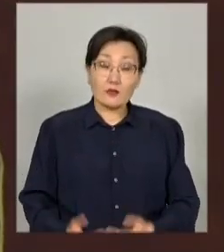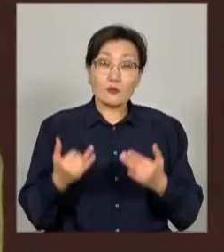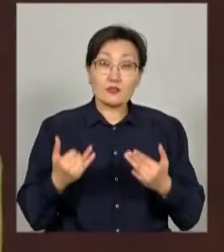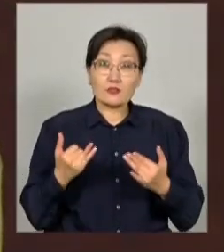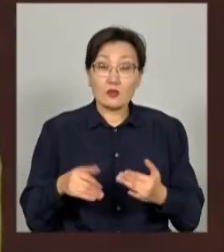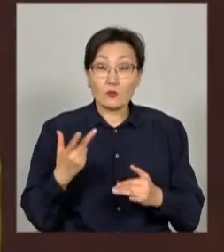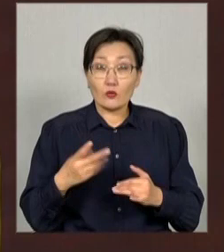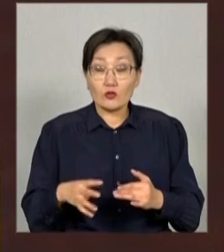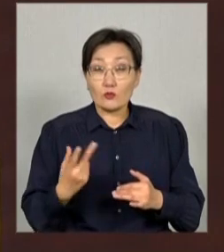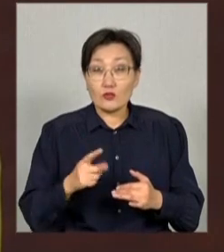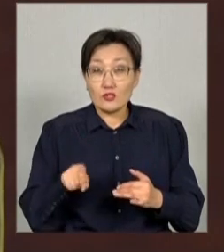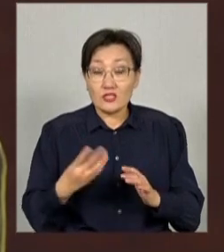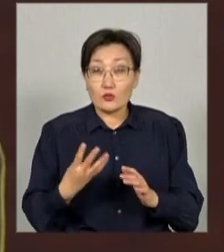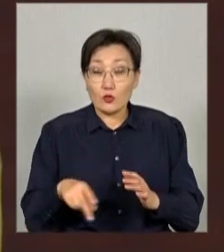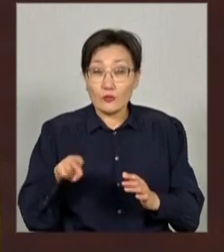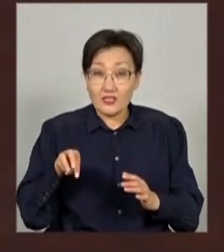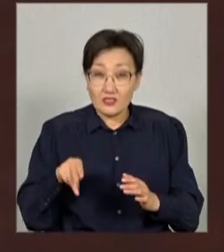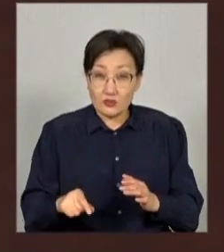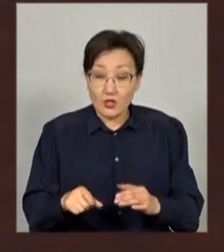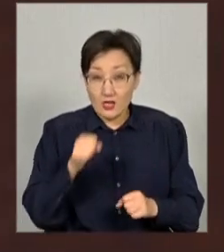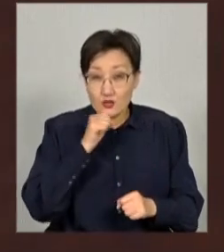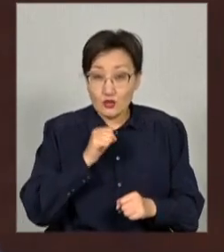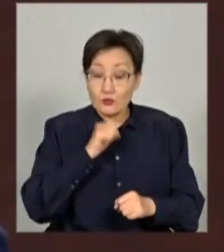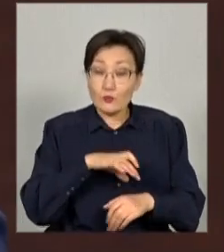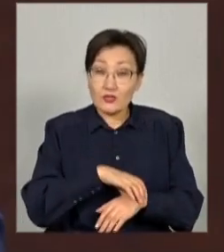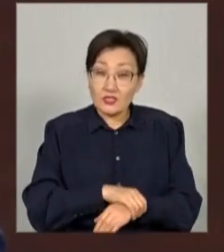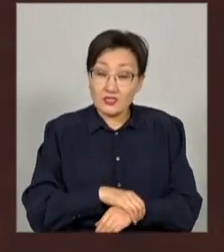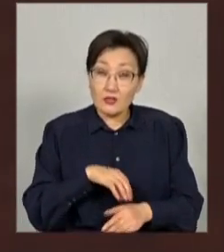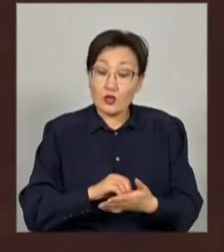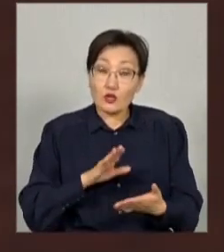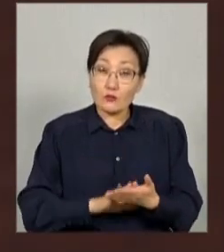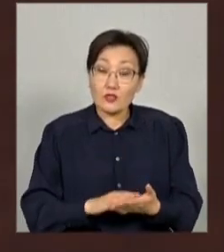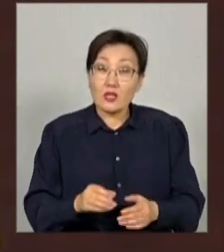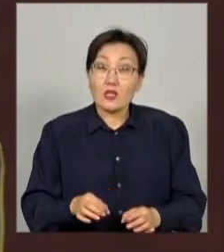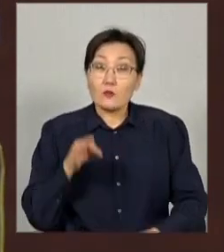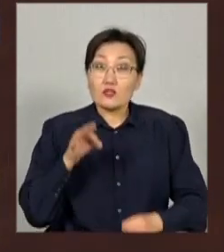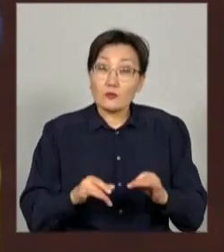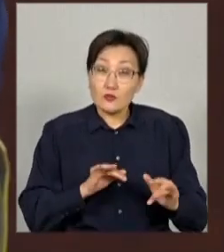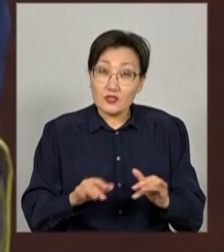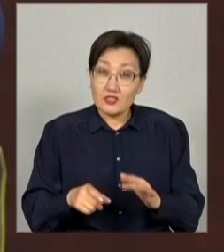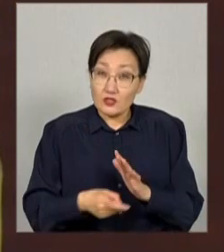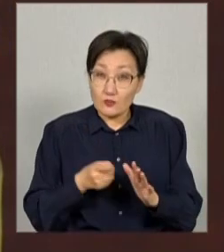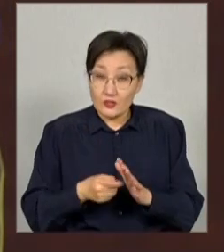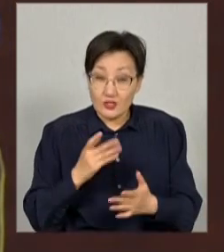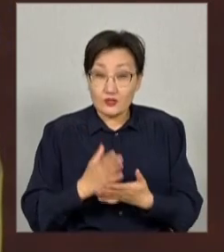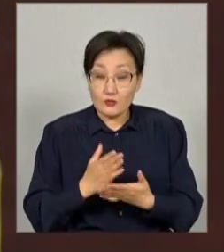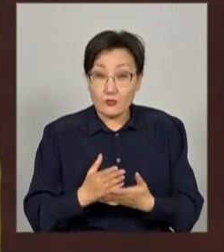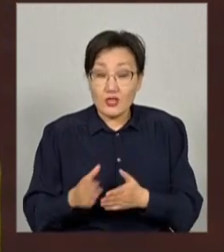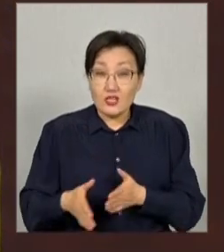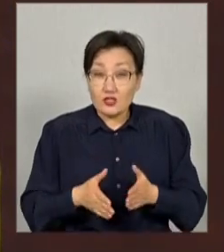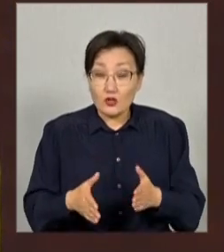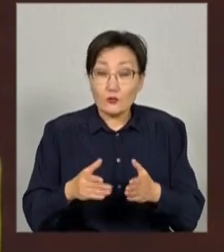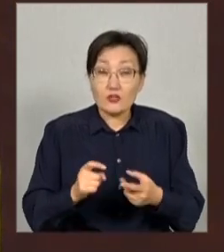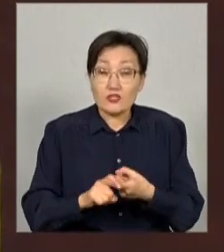Бүгінде 43,4 миллиард теңгені жымқыру деректерін анықтадық. Олар қылмыстық істер бойынша тергеліп жатыр. Жолдарға